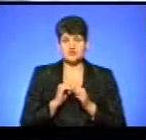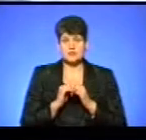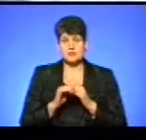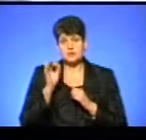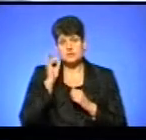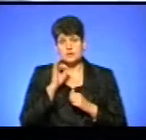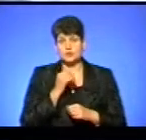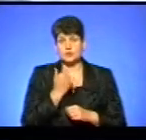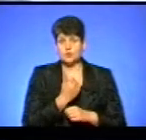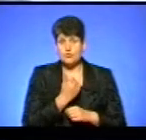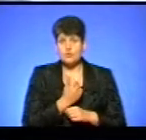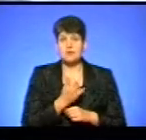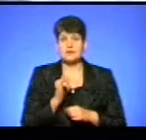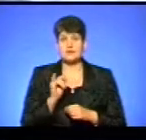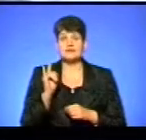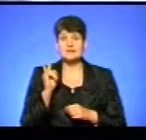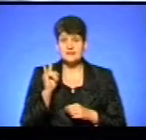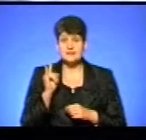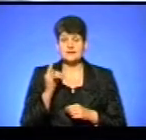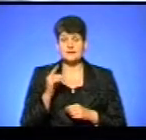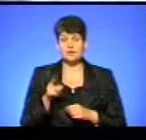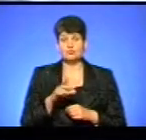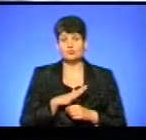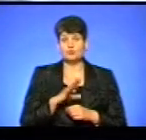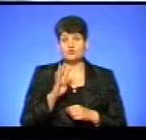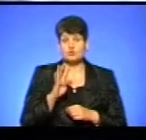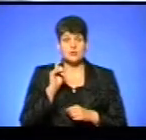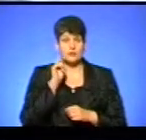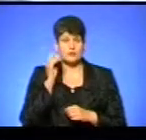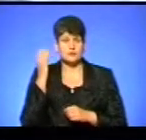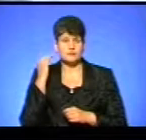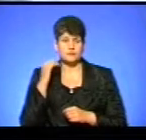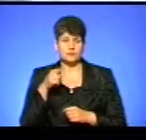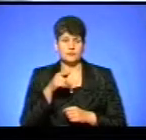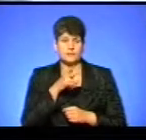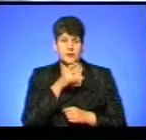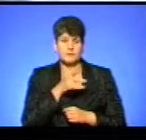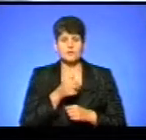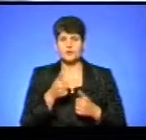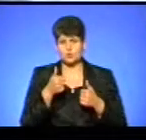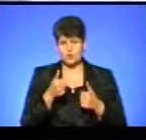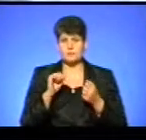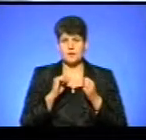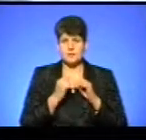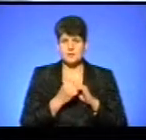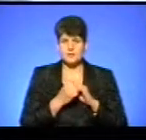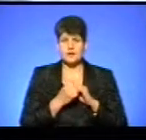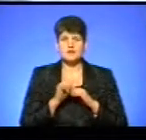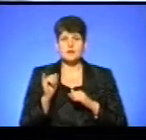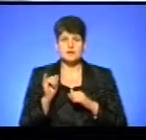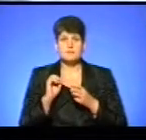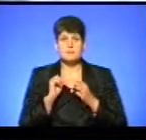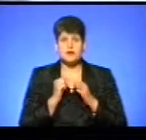його, то навіть дитина, якій йому тоді було 4 роки в той період, він дуже добре пам'ятає його і пам'ятає,